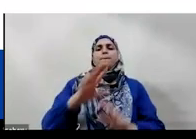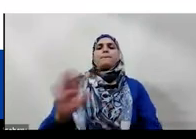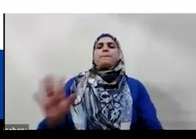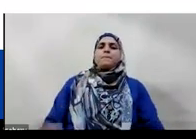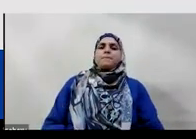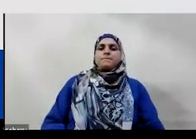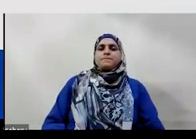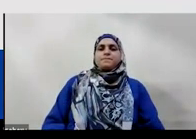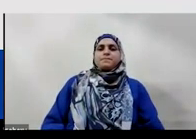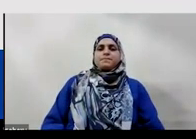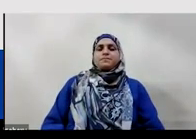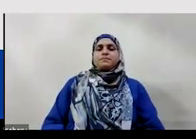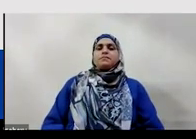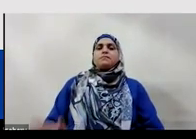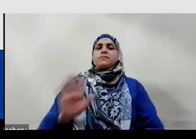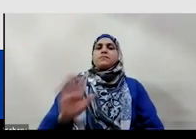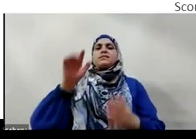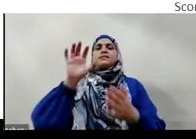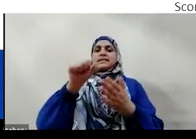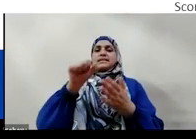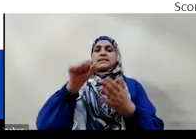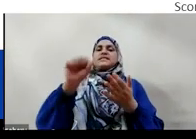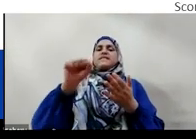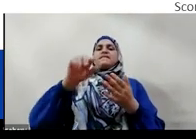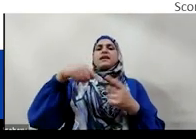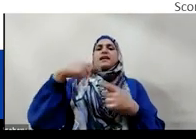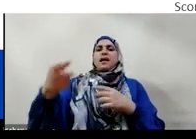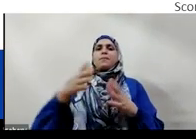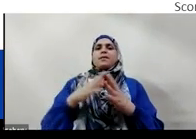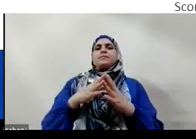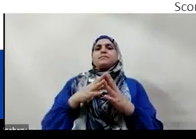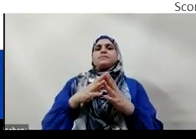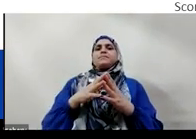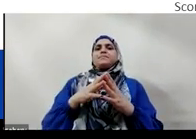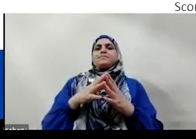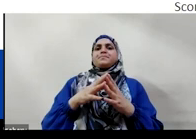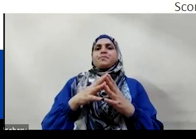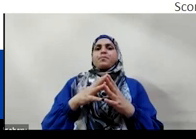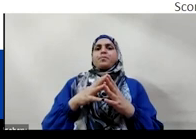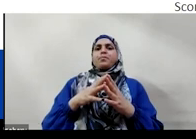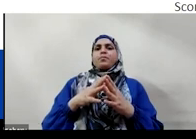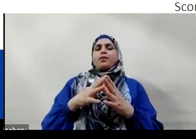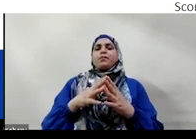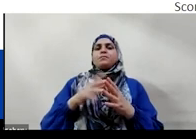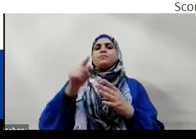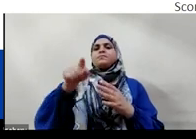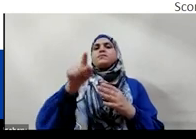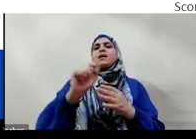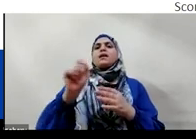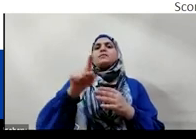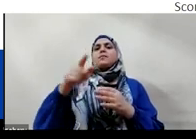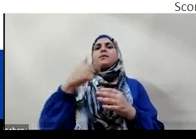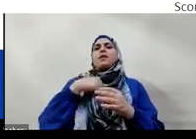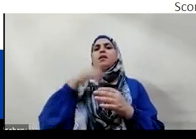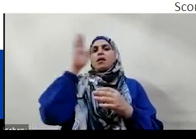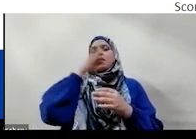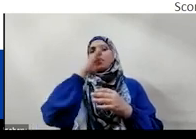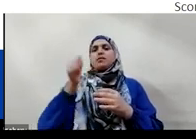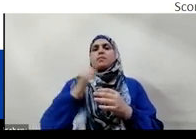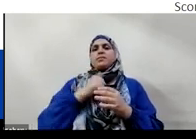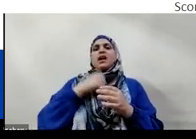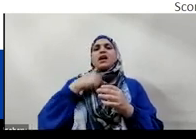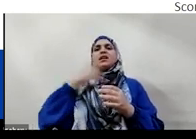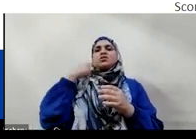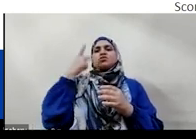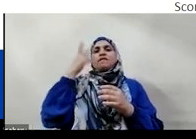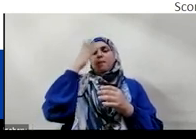هذه الحالة. You save and continue تنتقلوا للسكشن اللي بعده وهينقلكوا للستادي بلان سكشن. بشوف المنحة اللي أنا عايزة أقدم